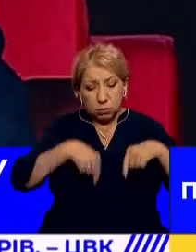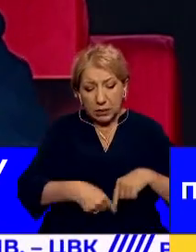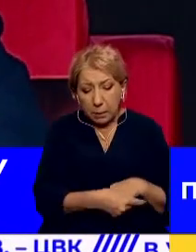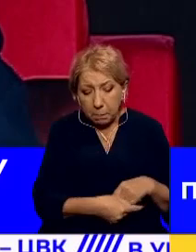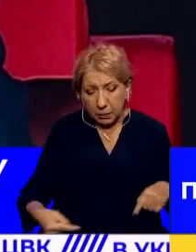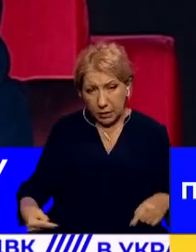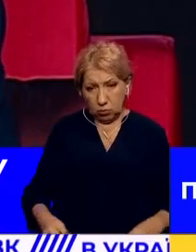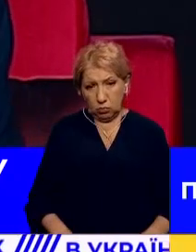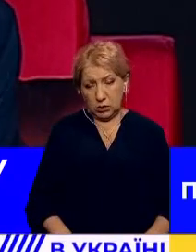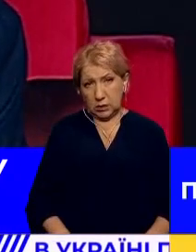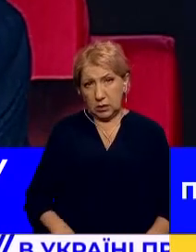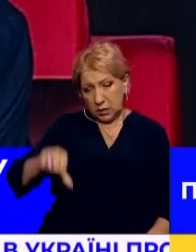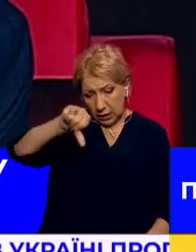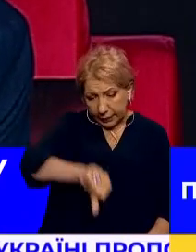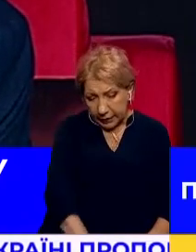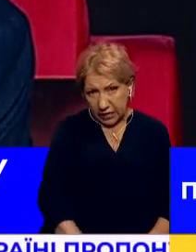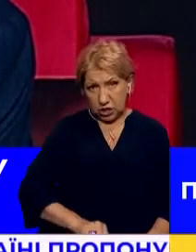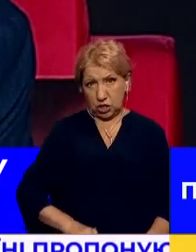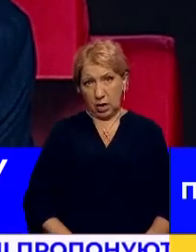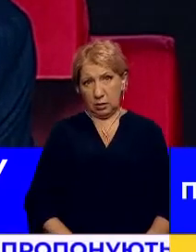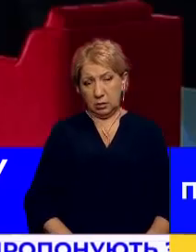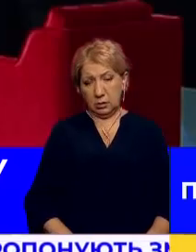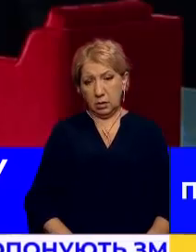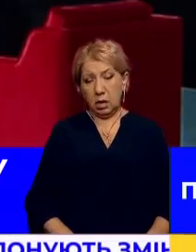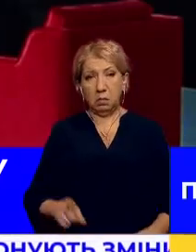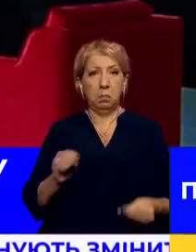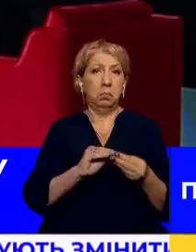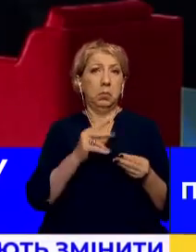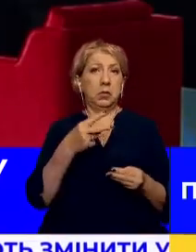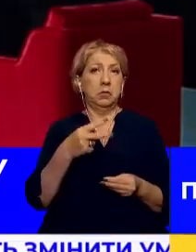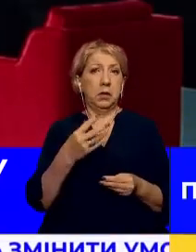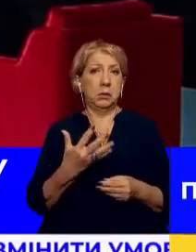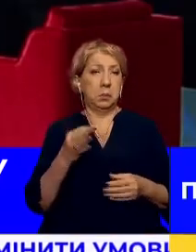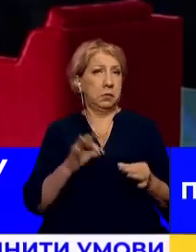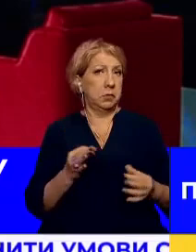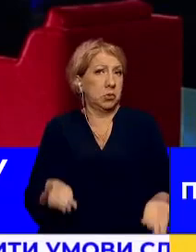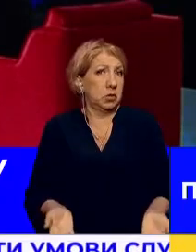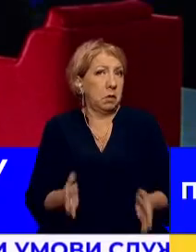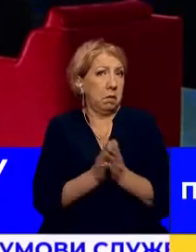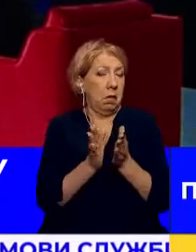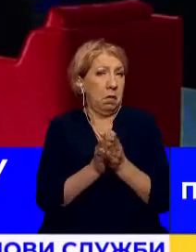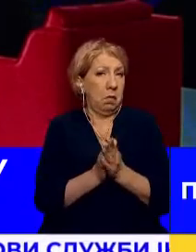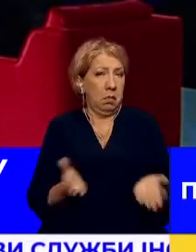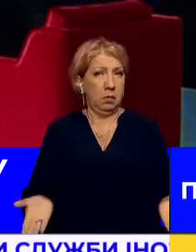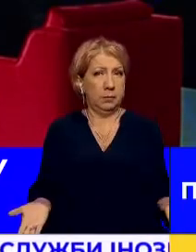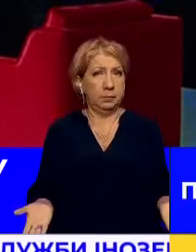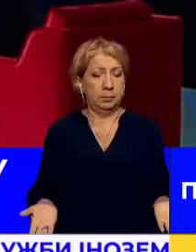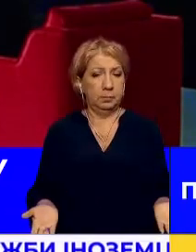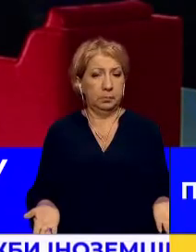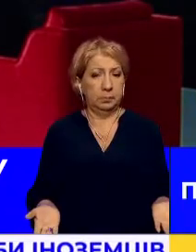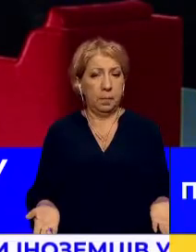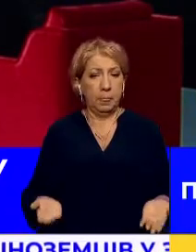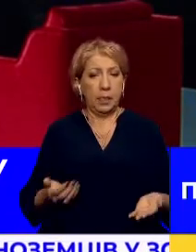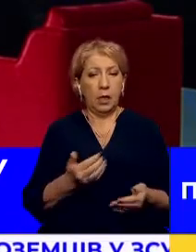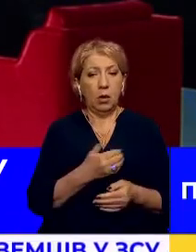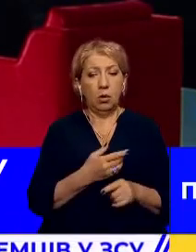негативними, нижче землі, розумієте? А вони 25%, і хоч і